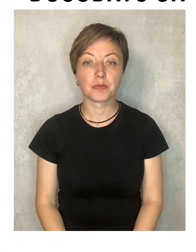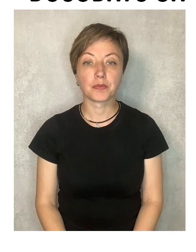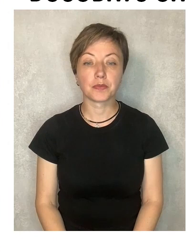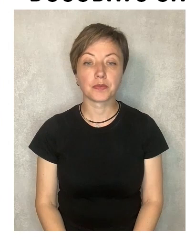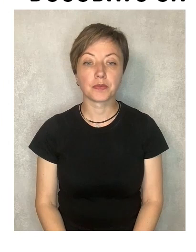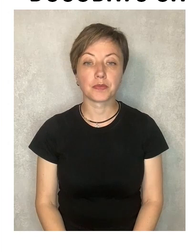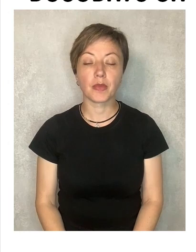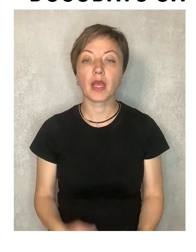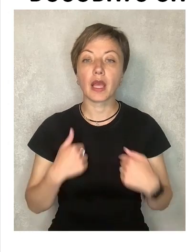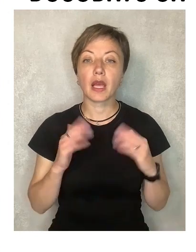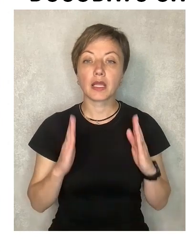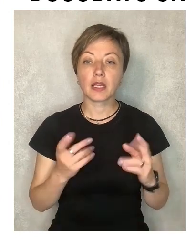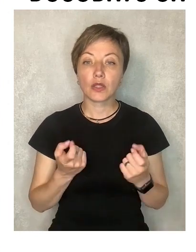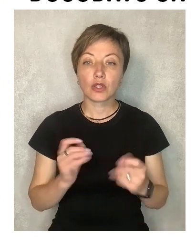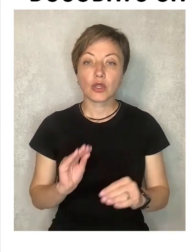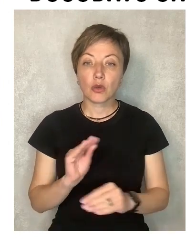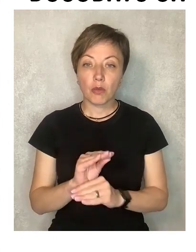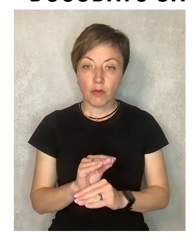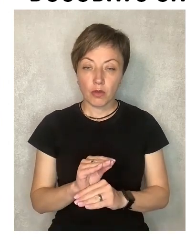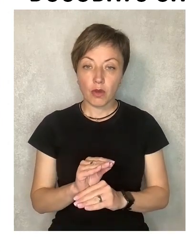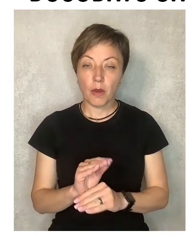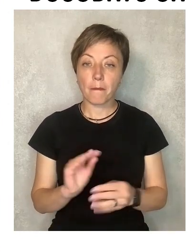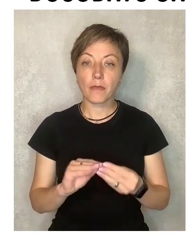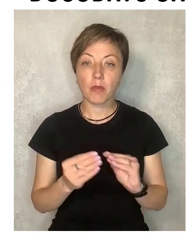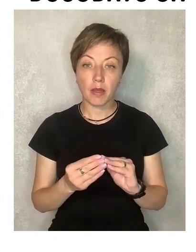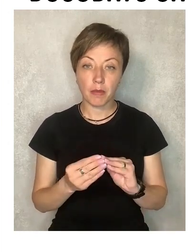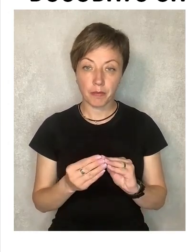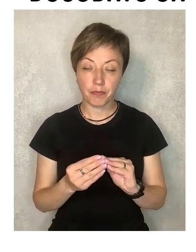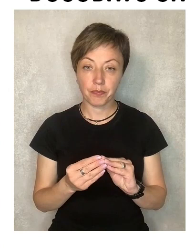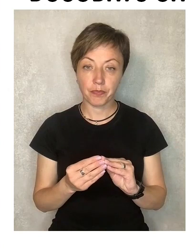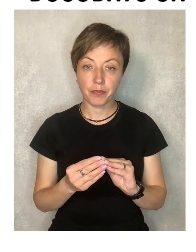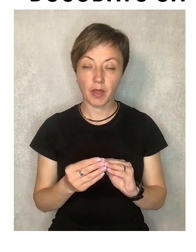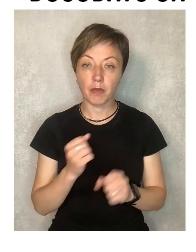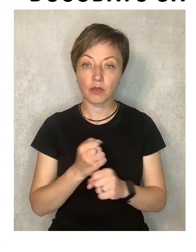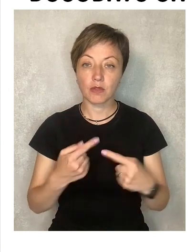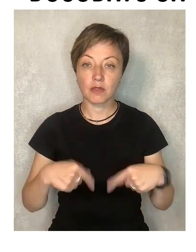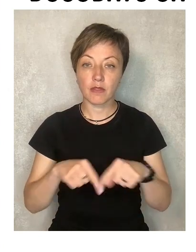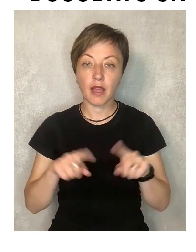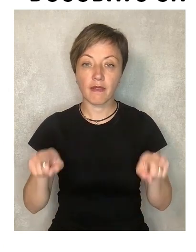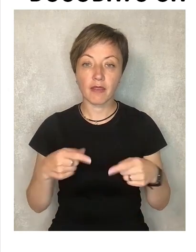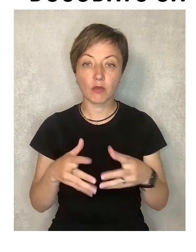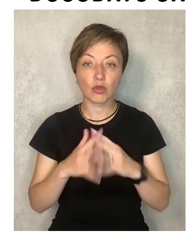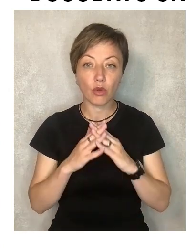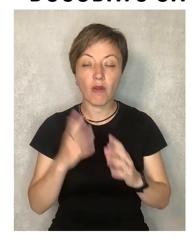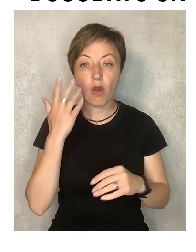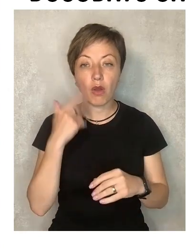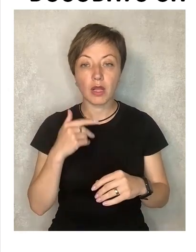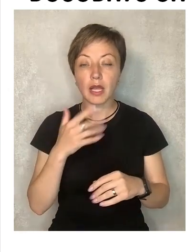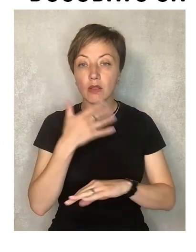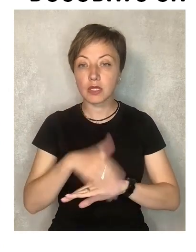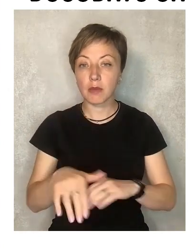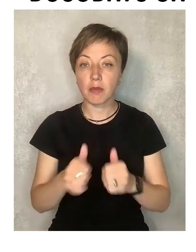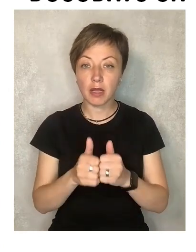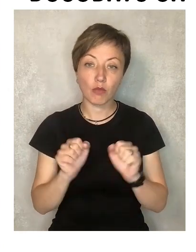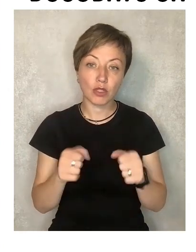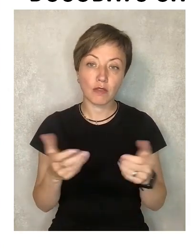тільки трошки доповню. Проблема, ви знаєте, ми зараз працюємо в сфері відбудови, і коли там іноземні партнери кажуть, можливо, якусь